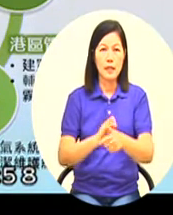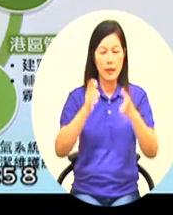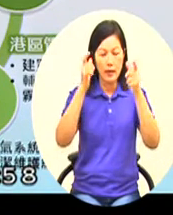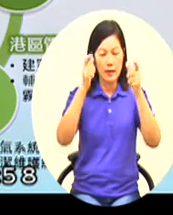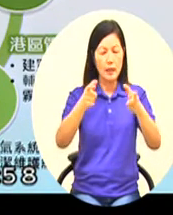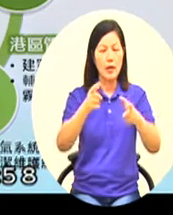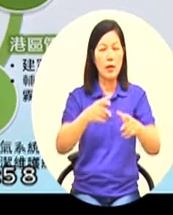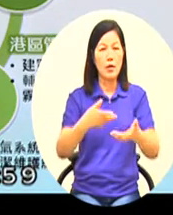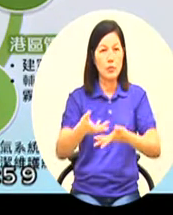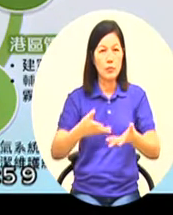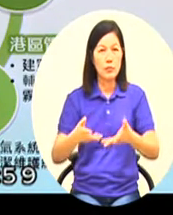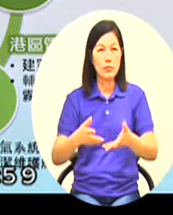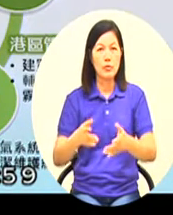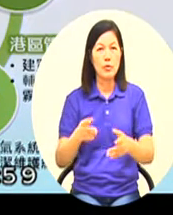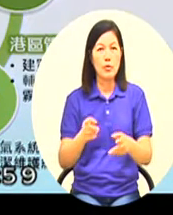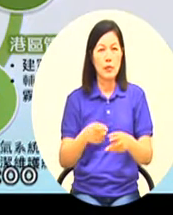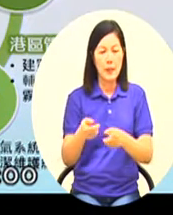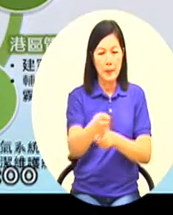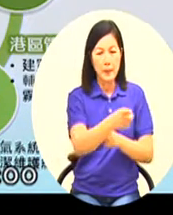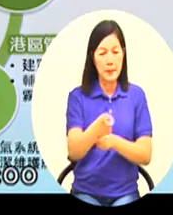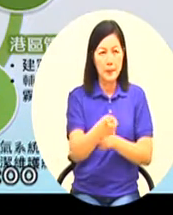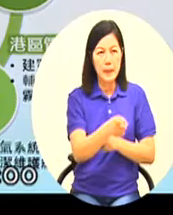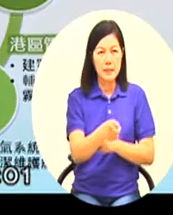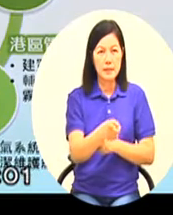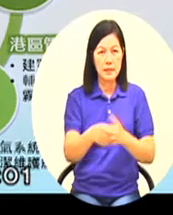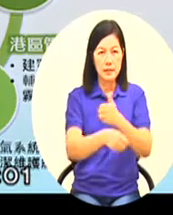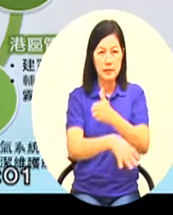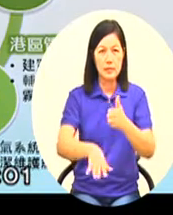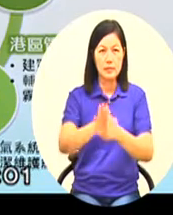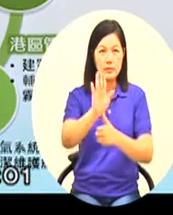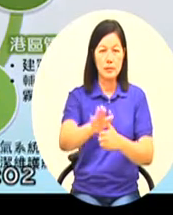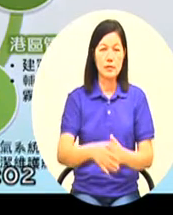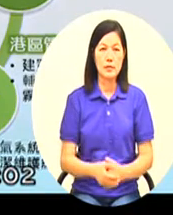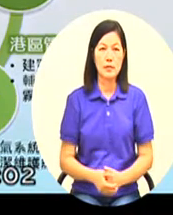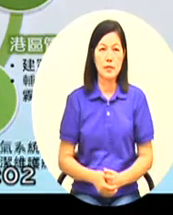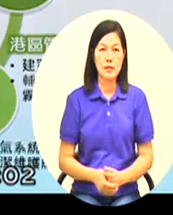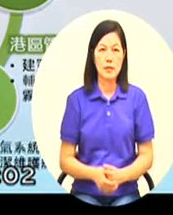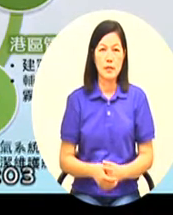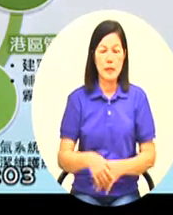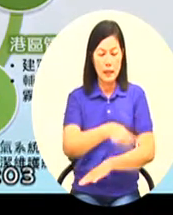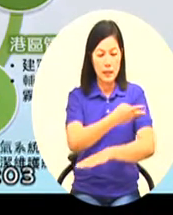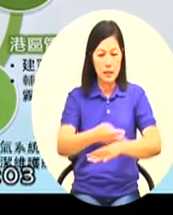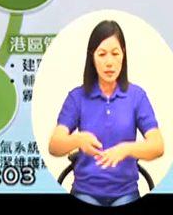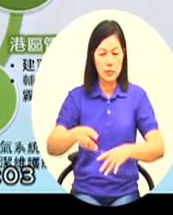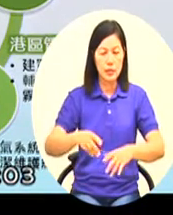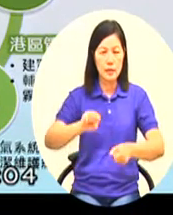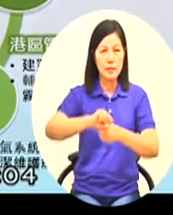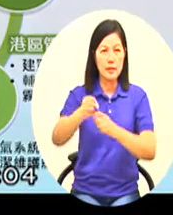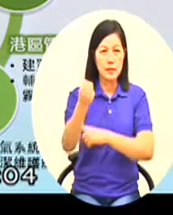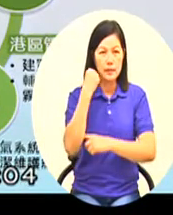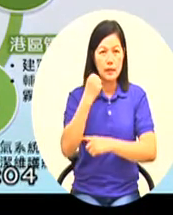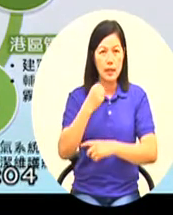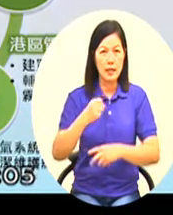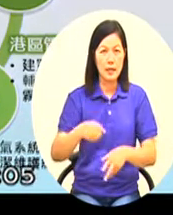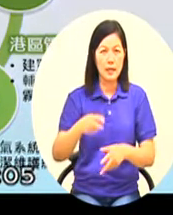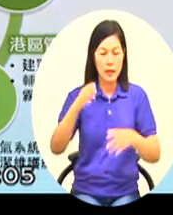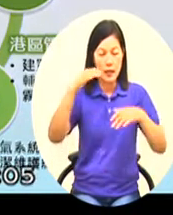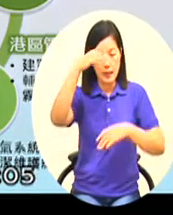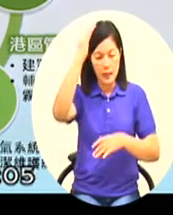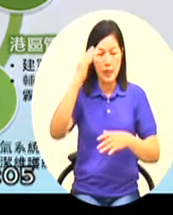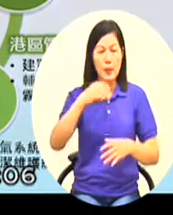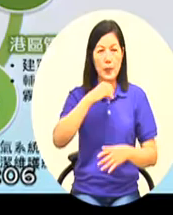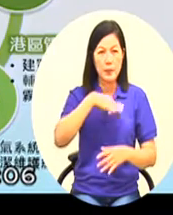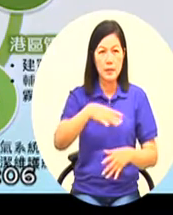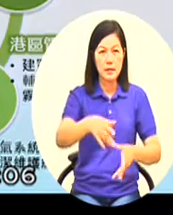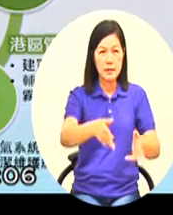采行相关的水务喷洒系统。河川扬尘的部分，我们加强高平溪的这一些砂石场的巡查，利用无